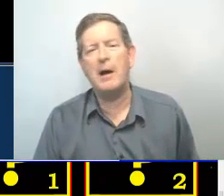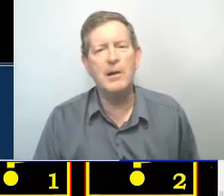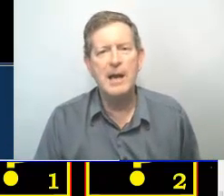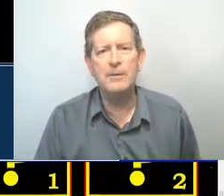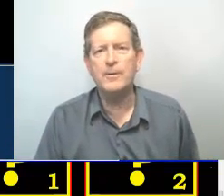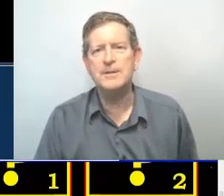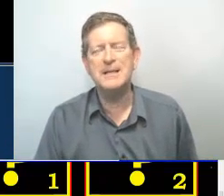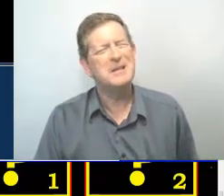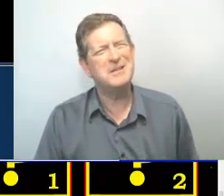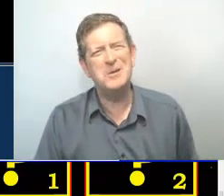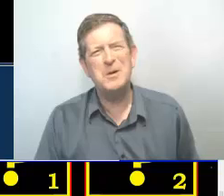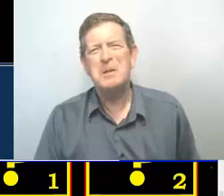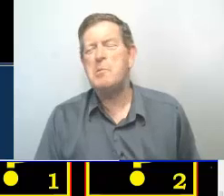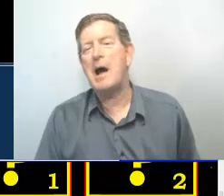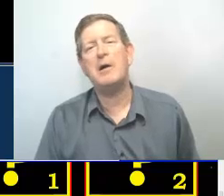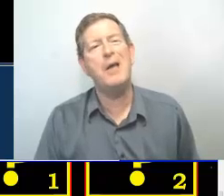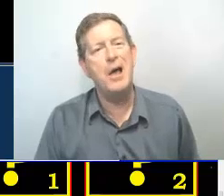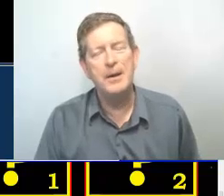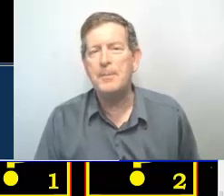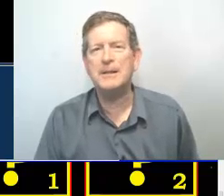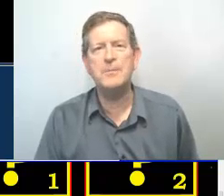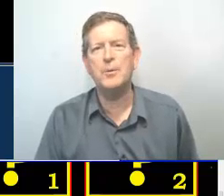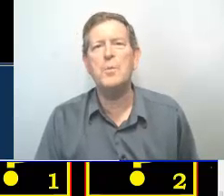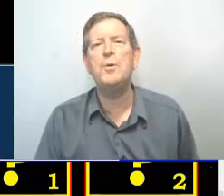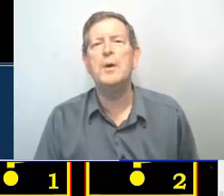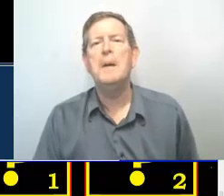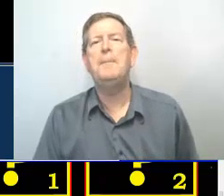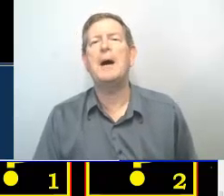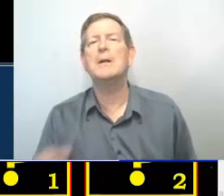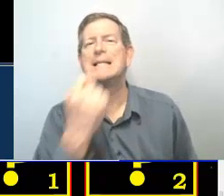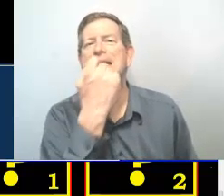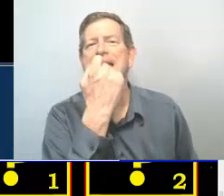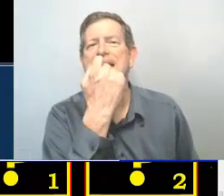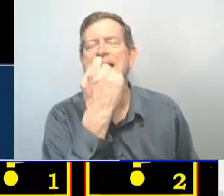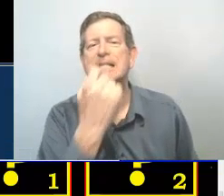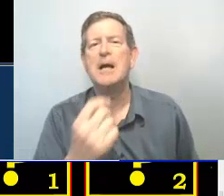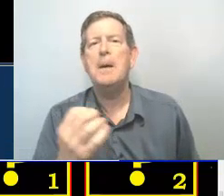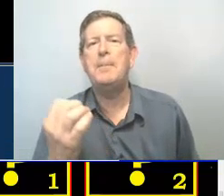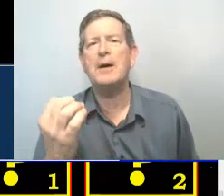Parle-elle? Parle-elle français? Non, parle-elle n'est pas très bon non plus.